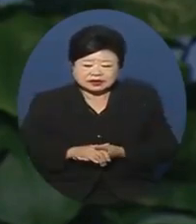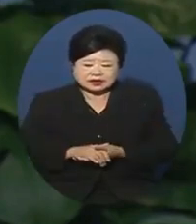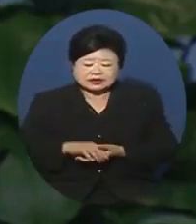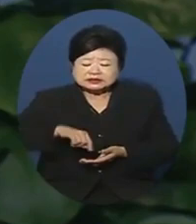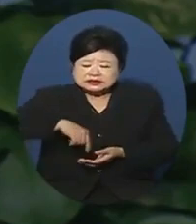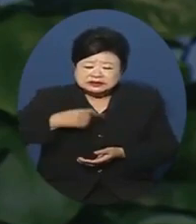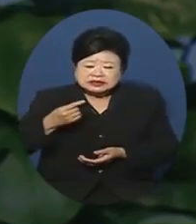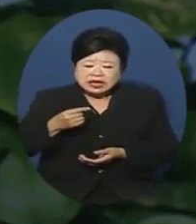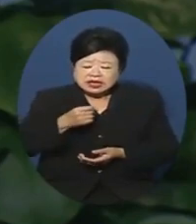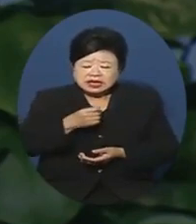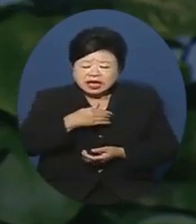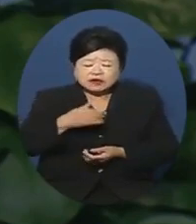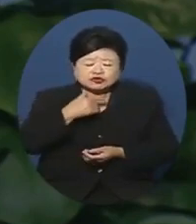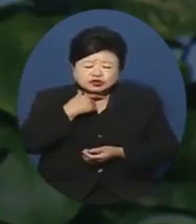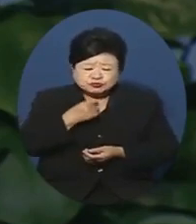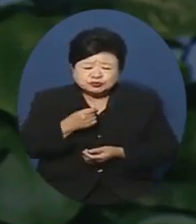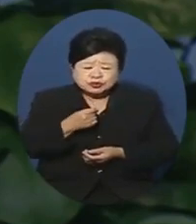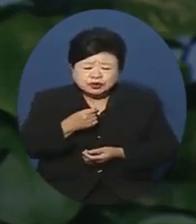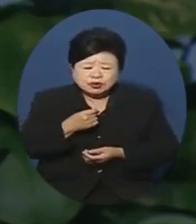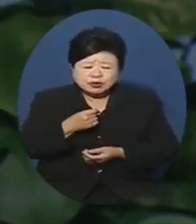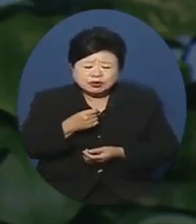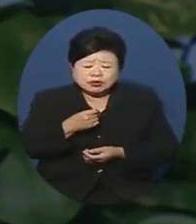자기가 갖고 싶은 것을 위해서